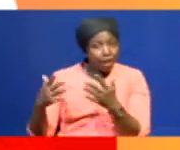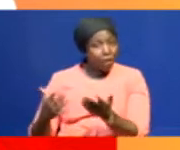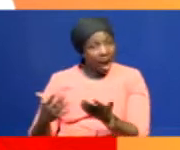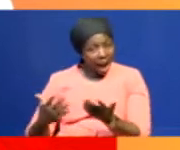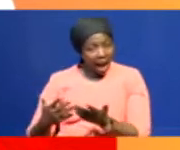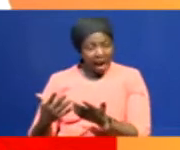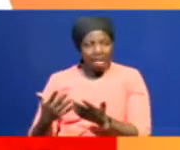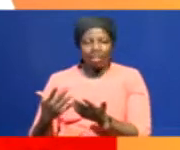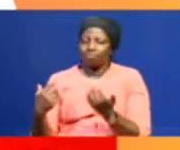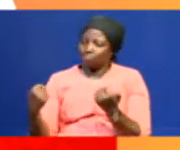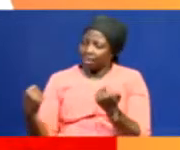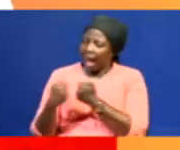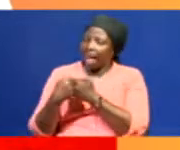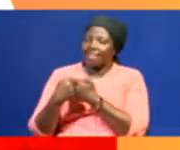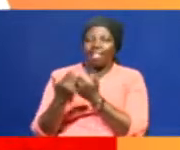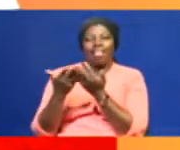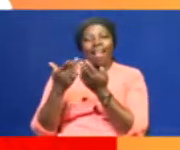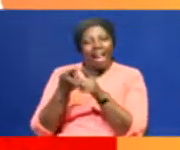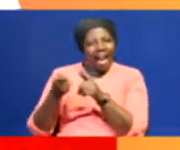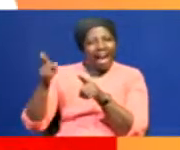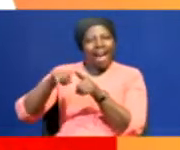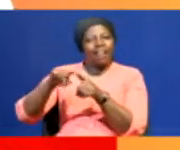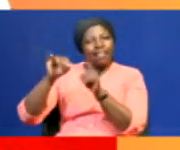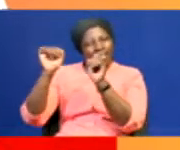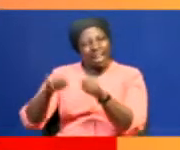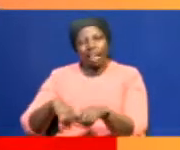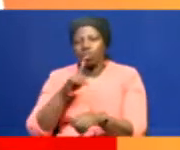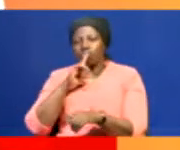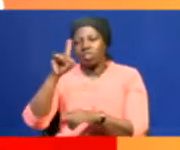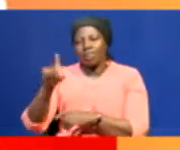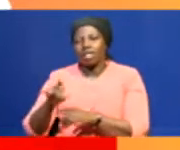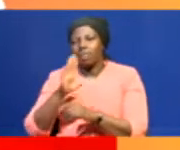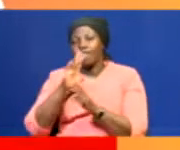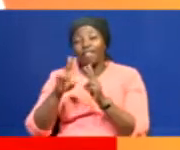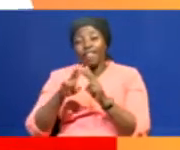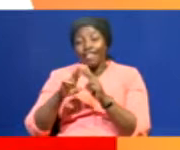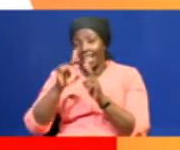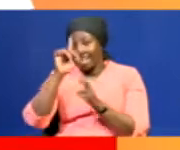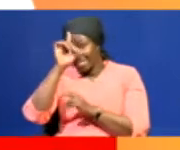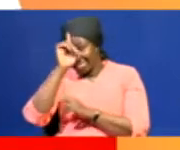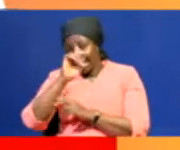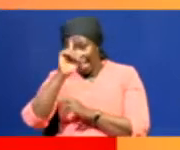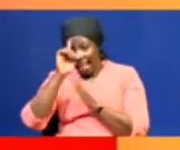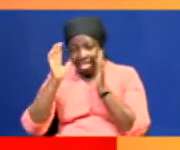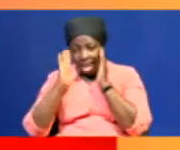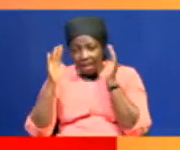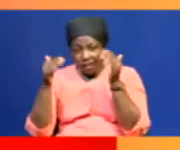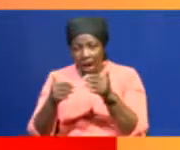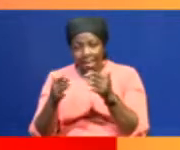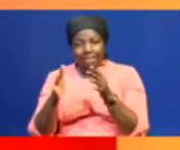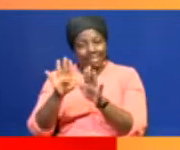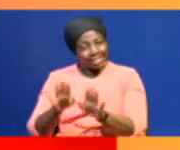maybe ajali zinaongezeka. So lazima tukue makini sana. Ile nyingine ikikuja inapiga kelele, at least hata kama